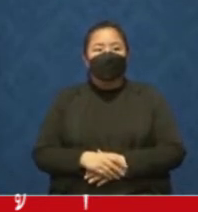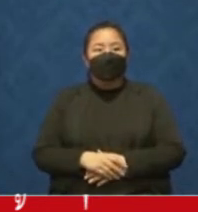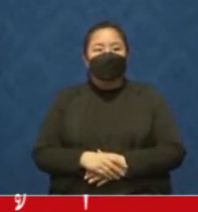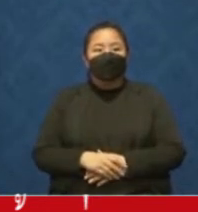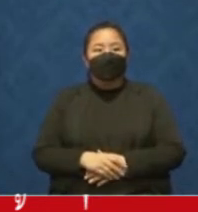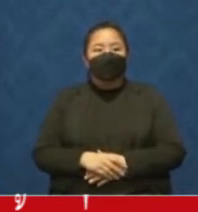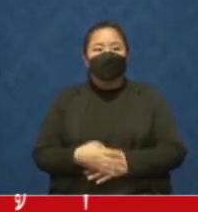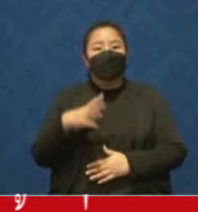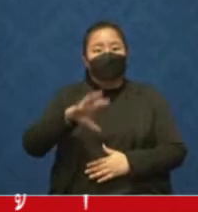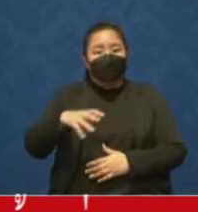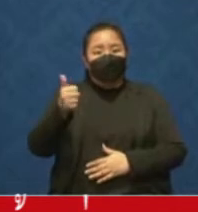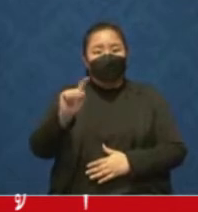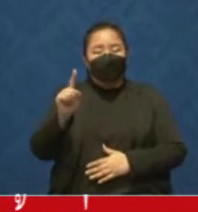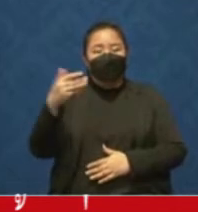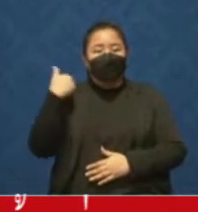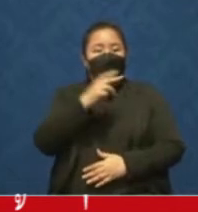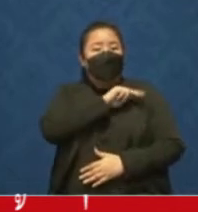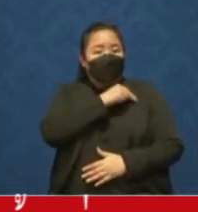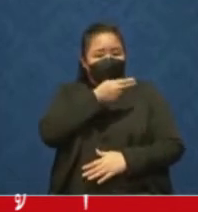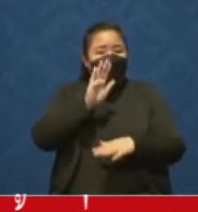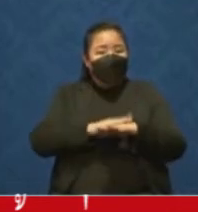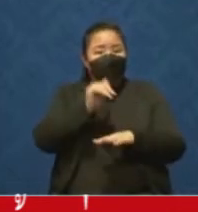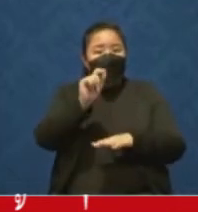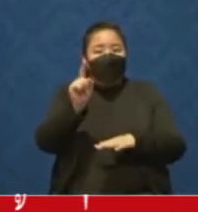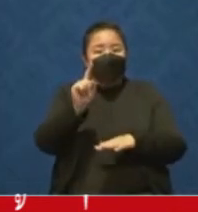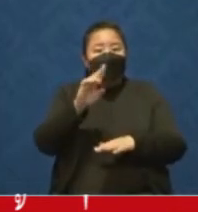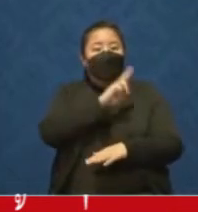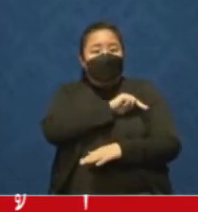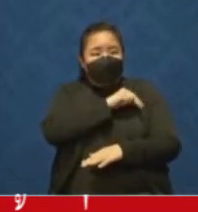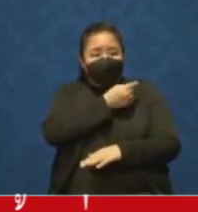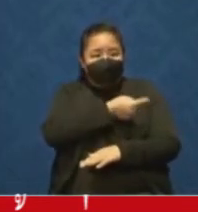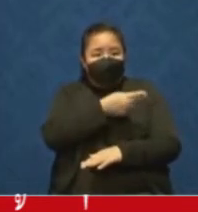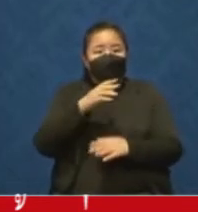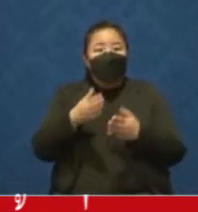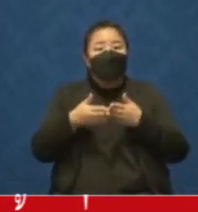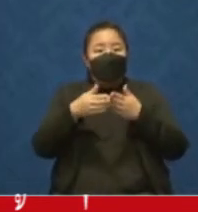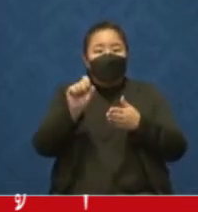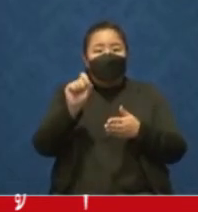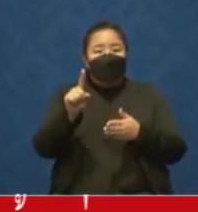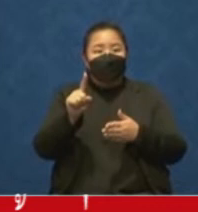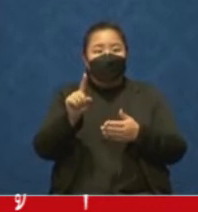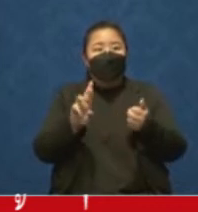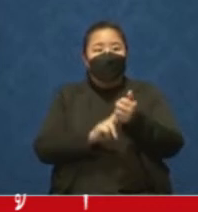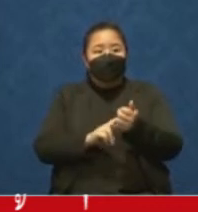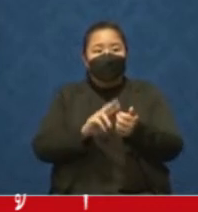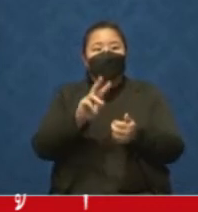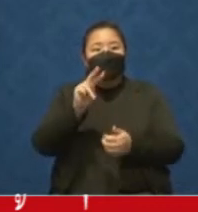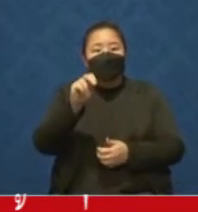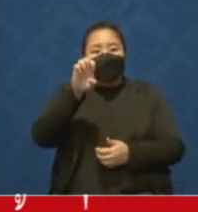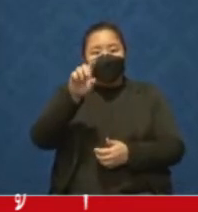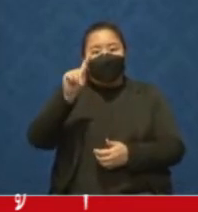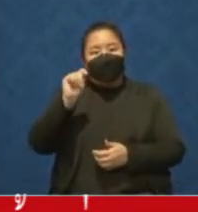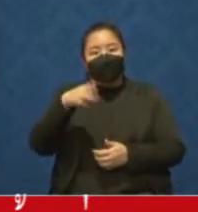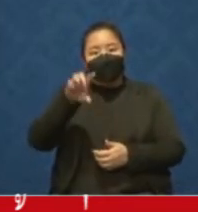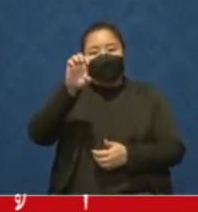ก็ดีครับ โชคดีวามีแพทยผู้เชี่ยวชาญจากโรงพยาบาลสิทธราชรองศาสตราจารในแทยนิทธพัส